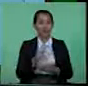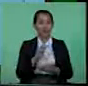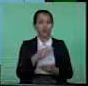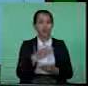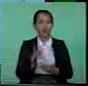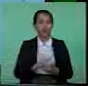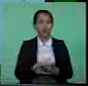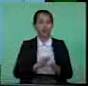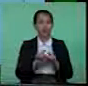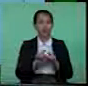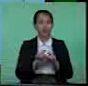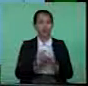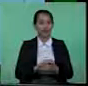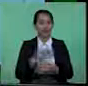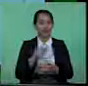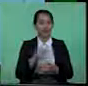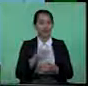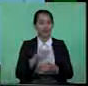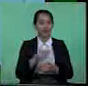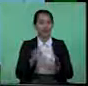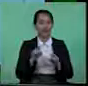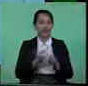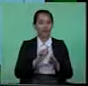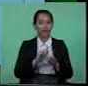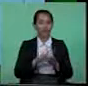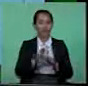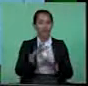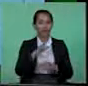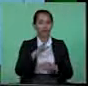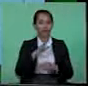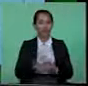jadvalni to'ldirib oldik. Sizlar ham xuddi shunday bajardingizmi?